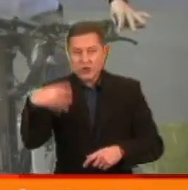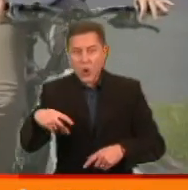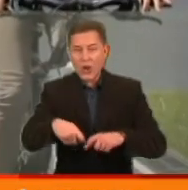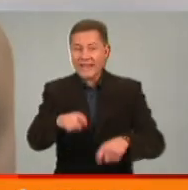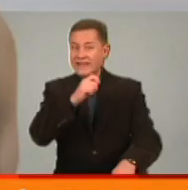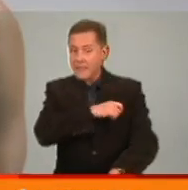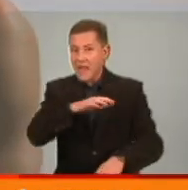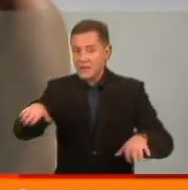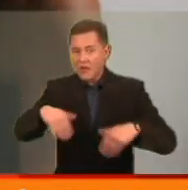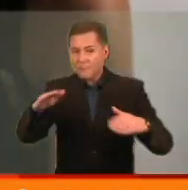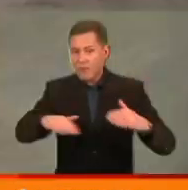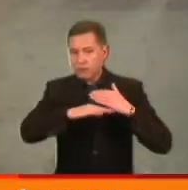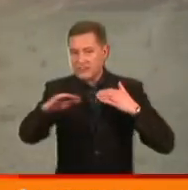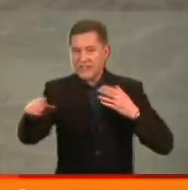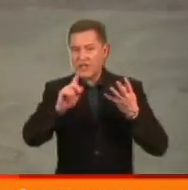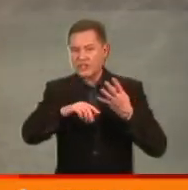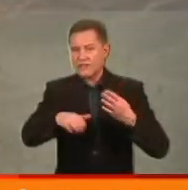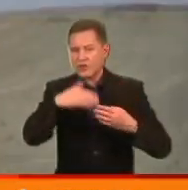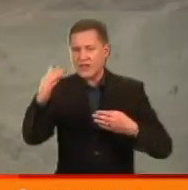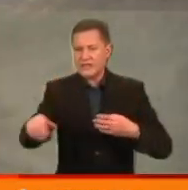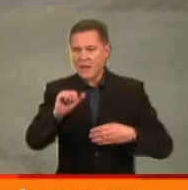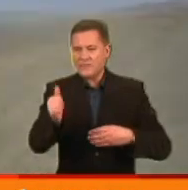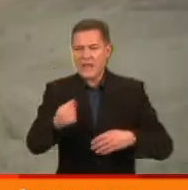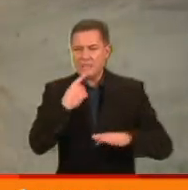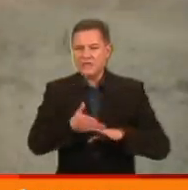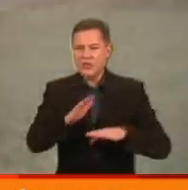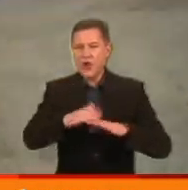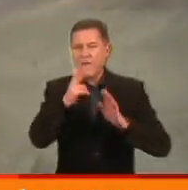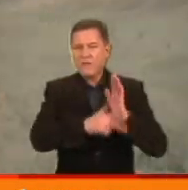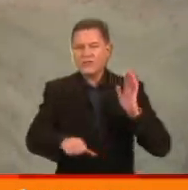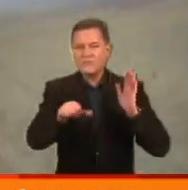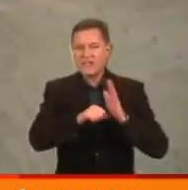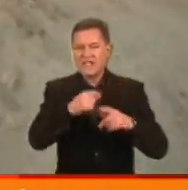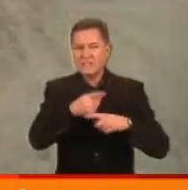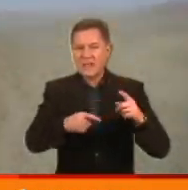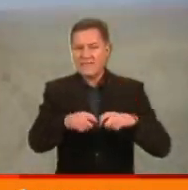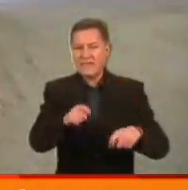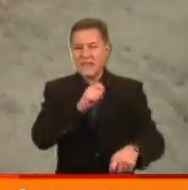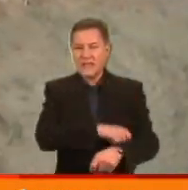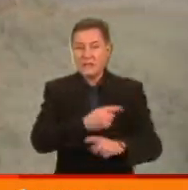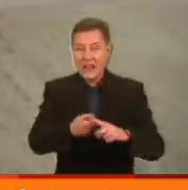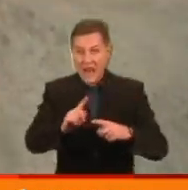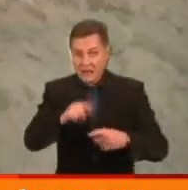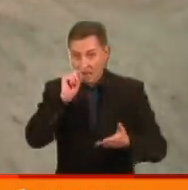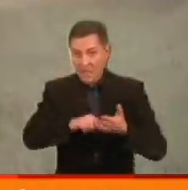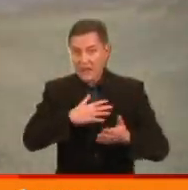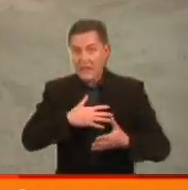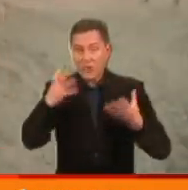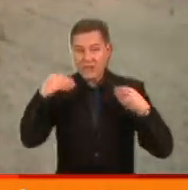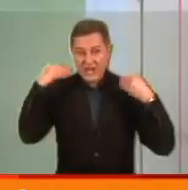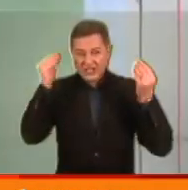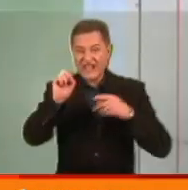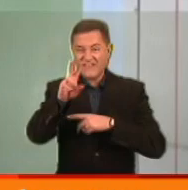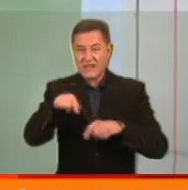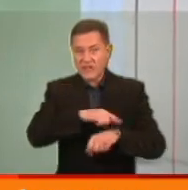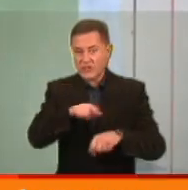по пустині. Четвертий етап найскладніший – 86,5 кілометрів треба пробіжати. Це попало прямо на мій день народження. Біжав 12 годин без